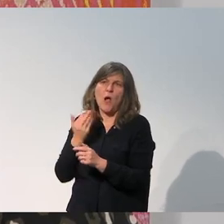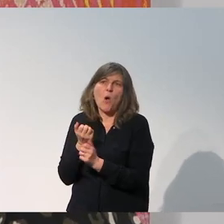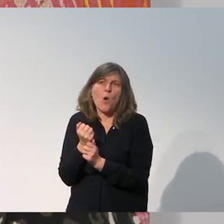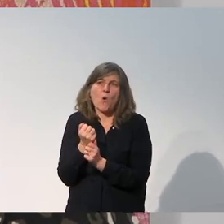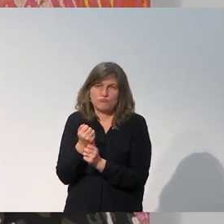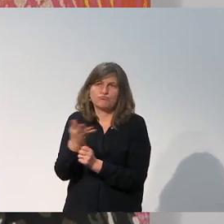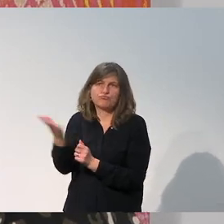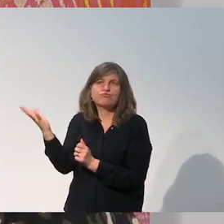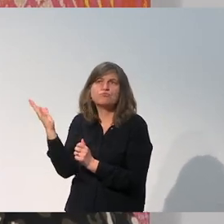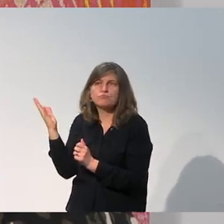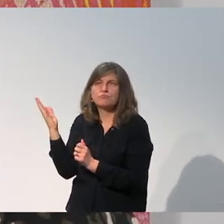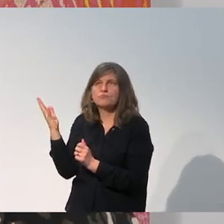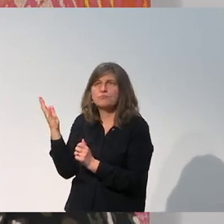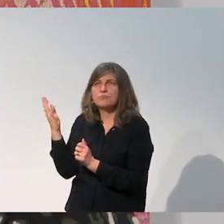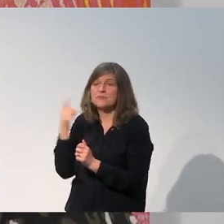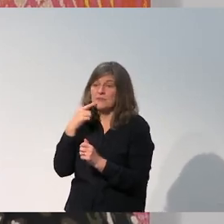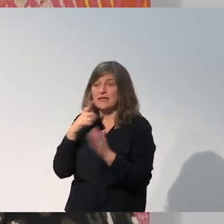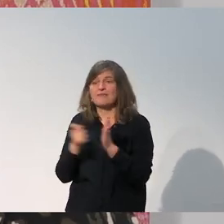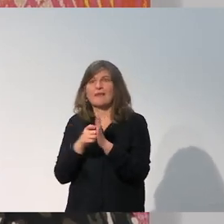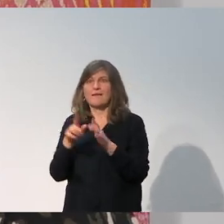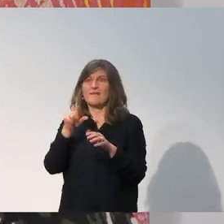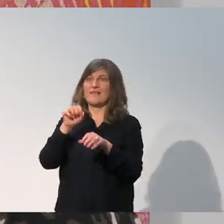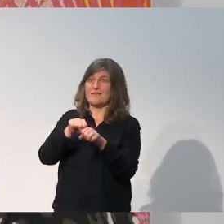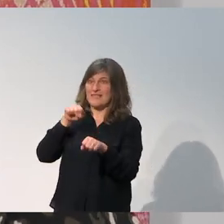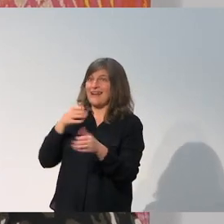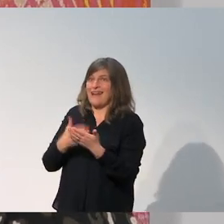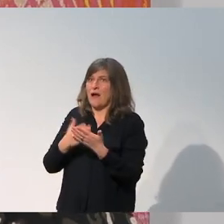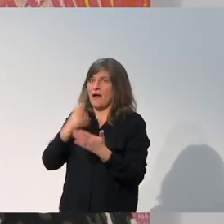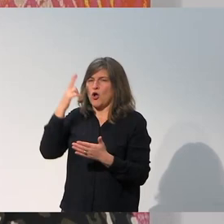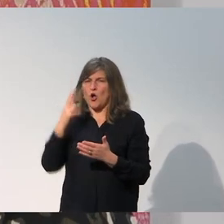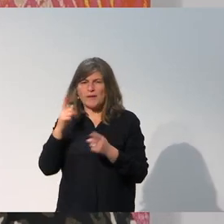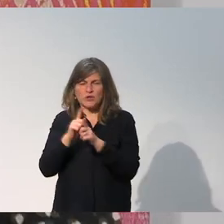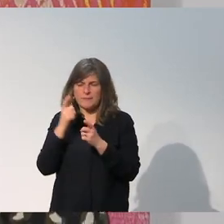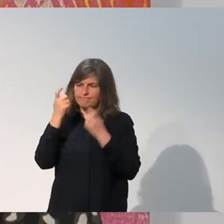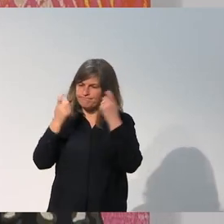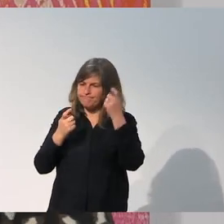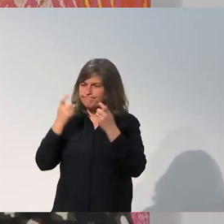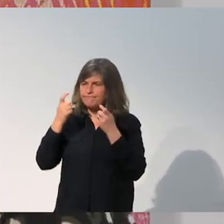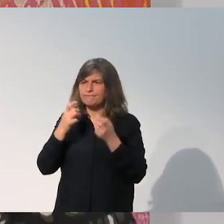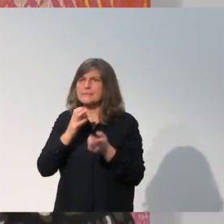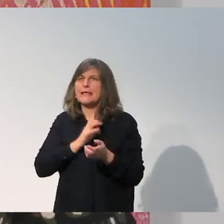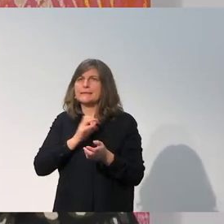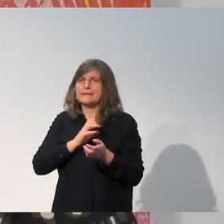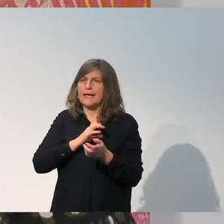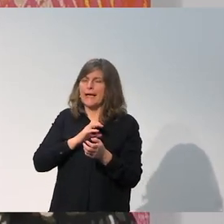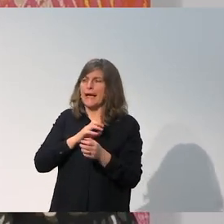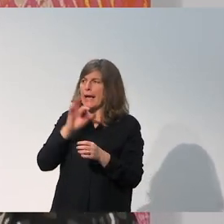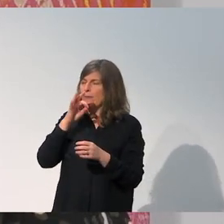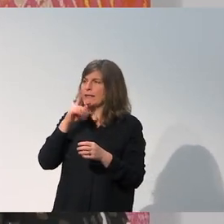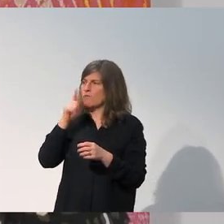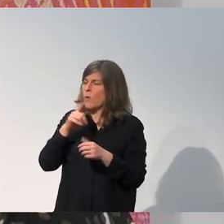partir du XXe siècle finalement où on commence à se dire qu'on va arriver à stocker, comme vous disiez, peut-être, ou en tout cas